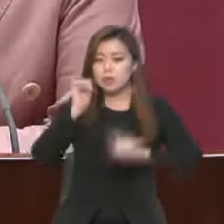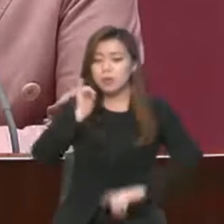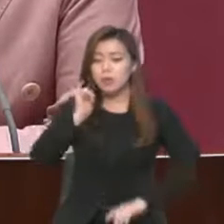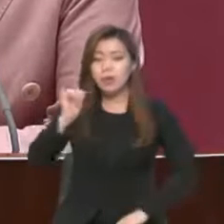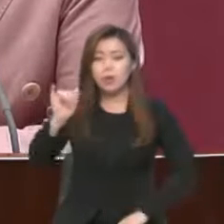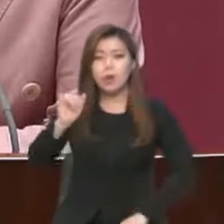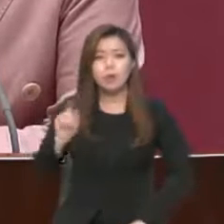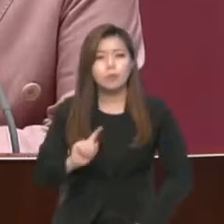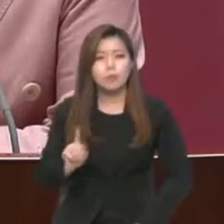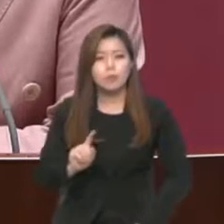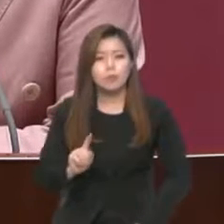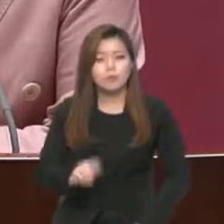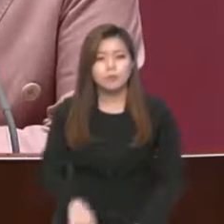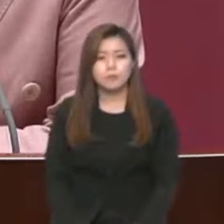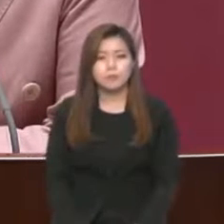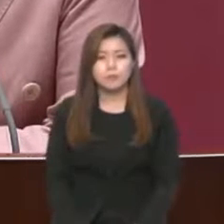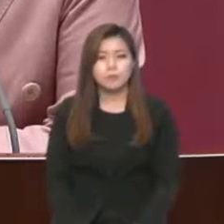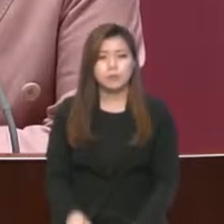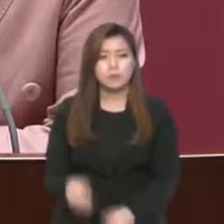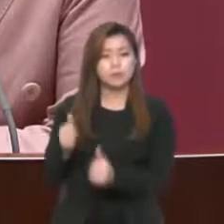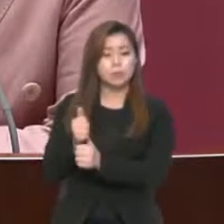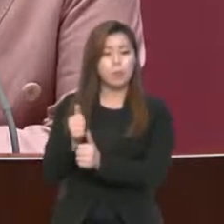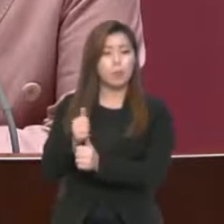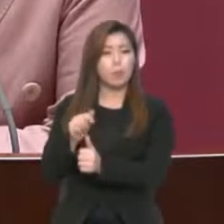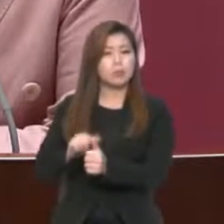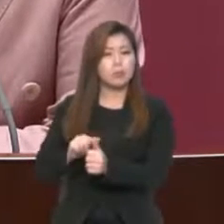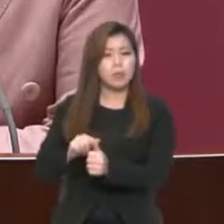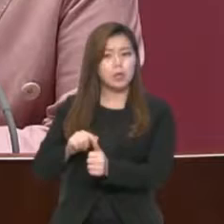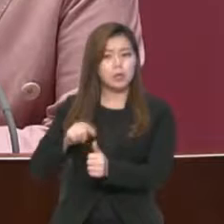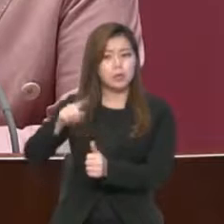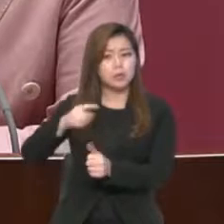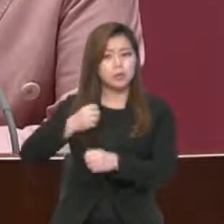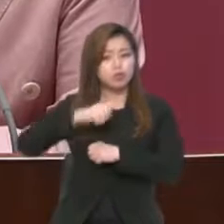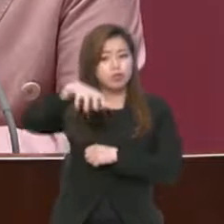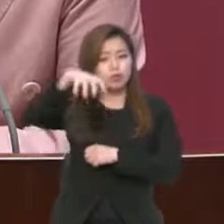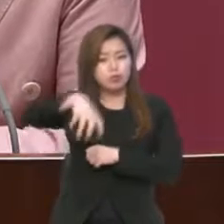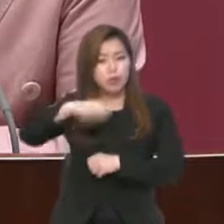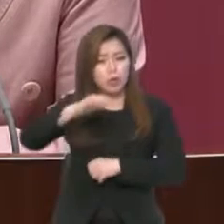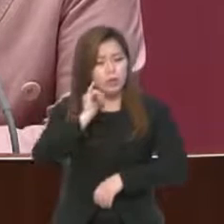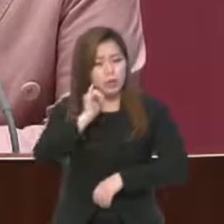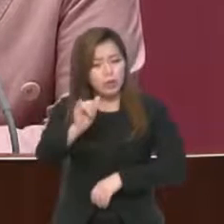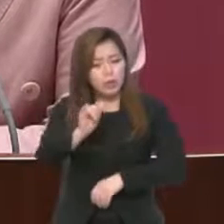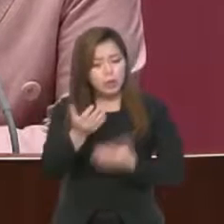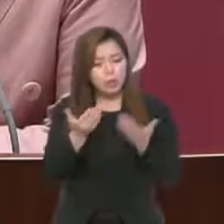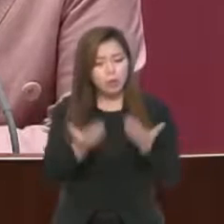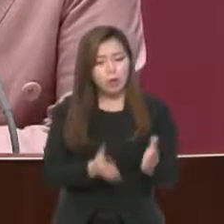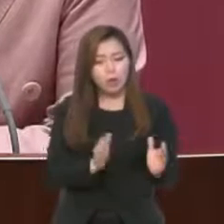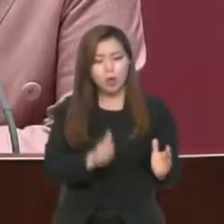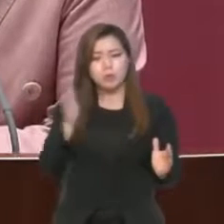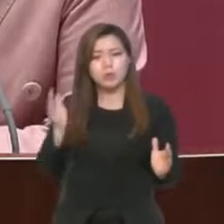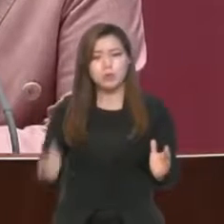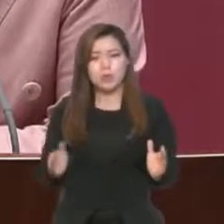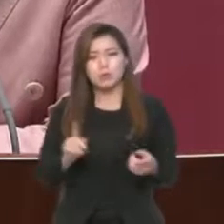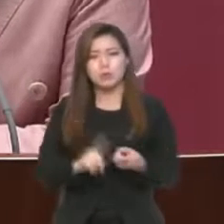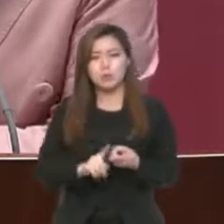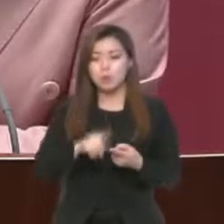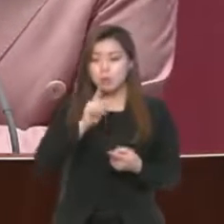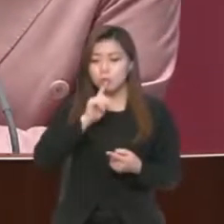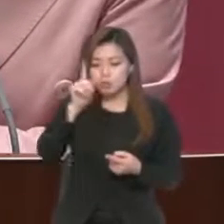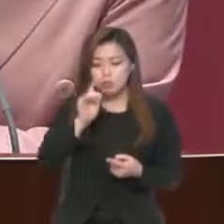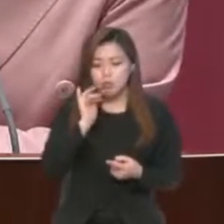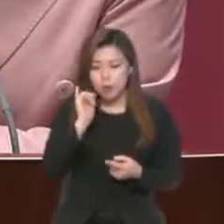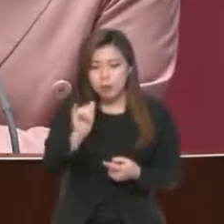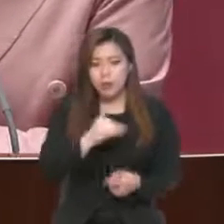6월 21일에 장관님의 그 보좌관이 아들 부대 대위에게 병가 재연장 관련해서 요청한 사실 이것은 인정하시죠?